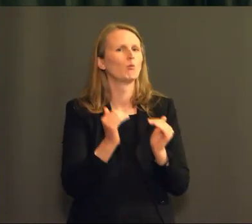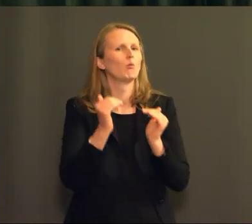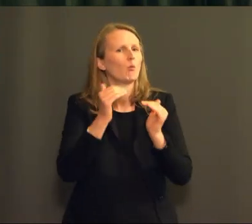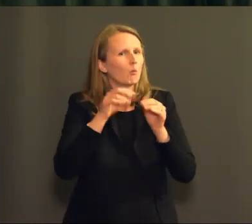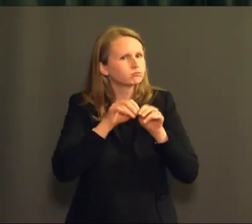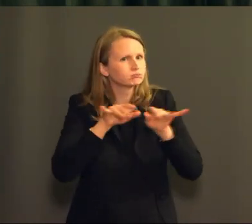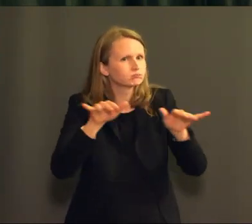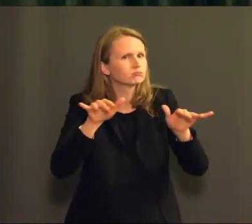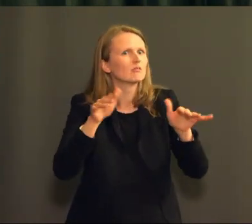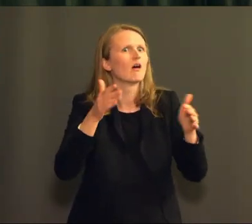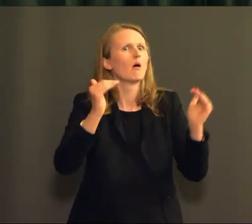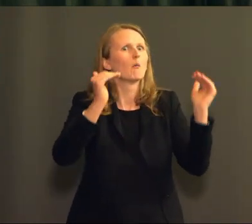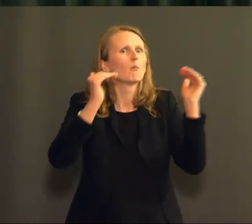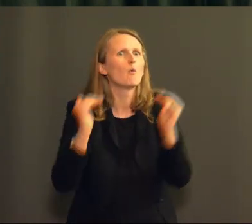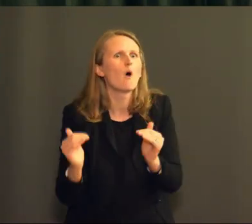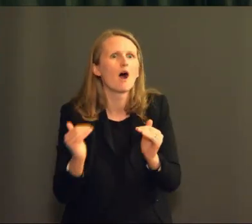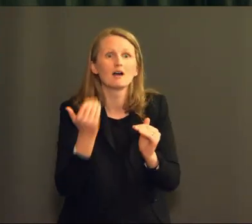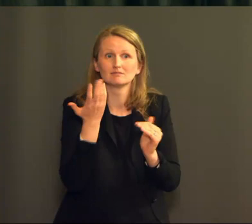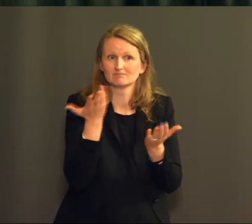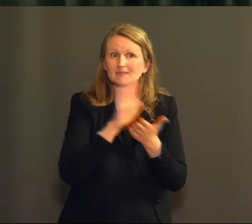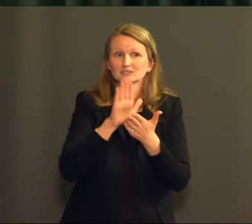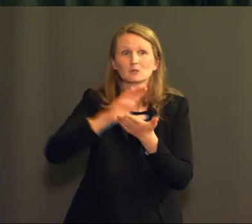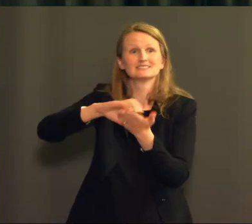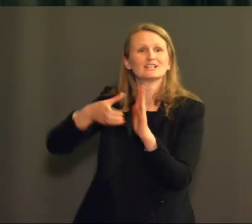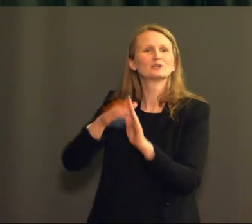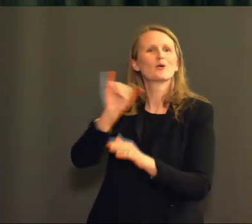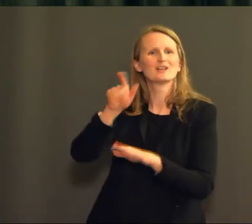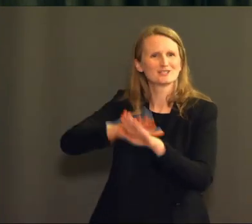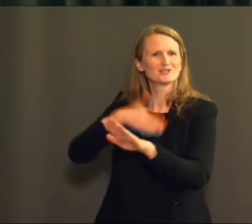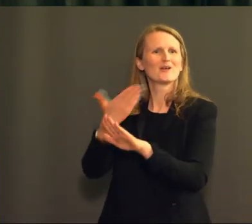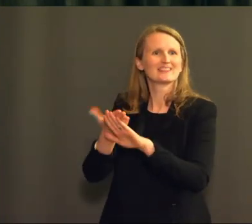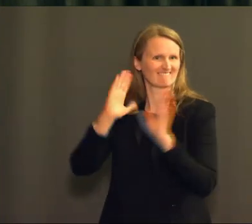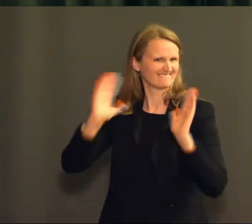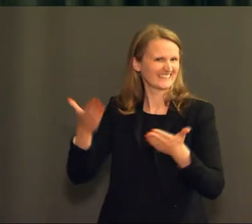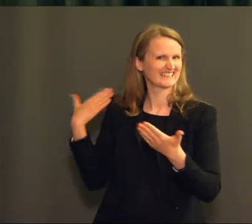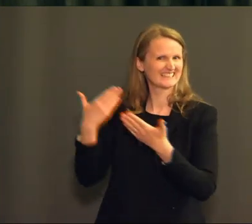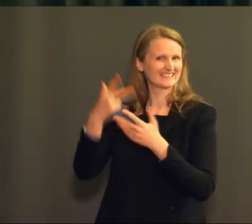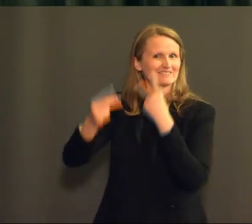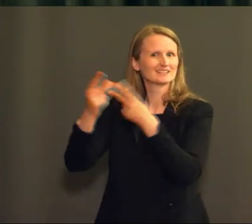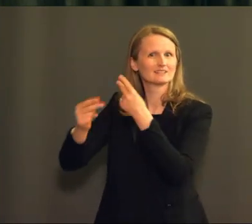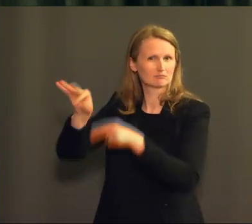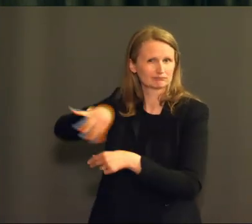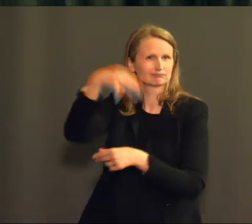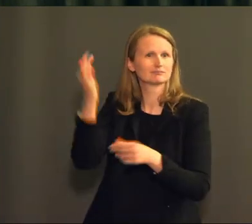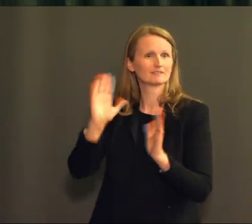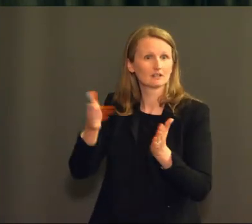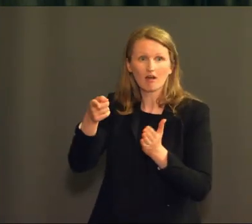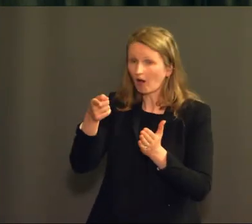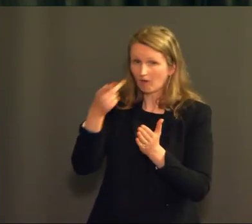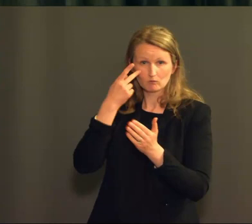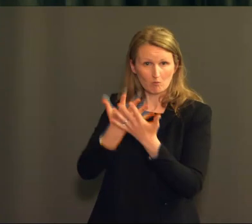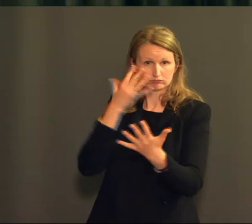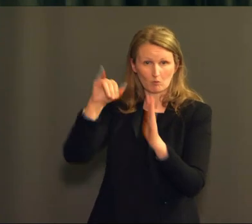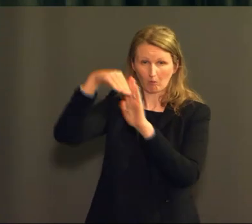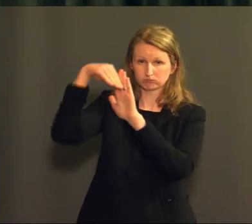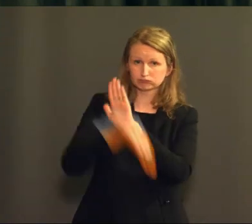des personnes vaccinées, dans les secteurs des soins de santé. Travailleurs hospitaliers, extra-hospitaliers ou en résidence collective